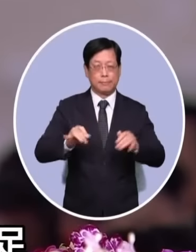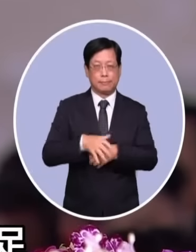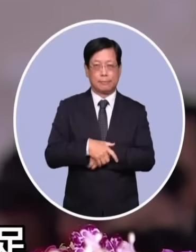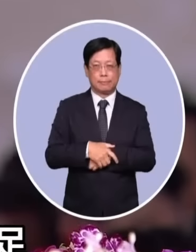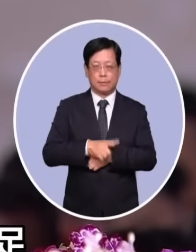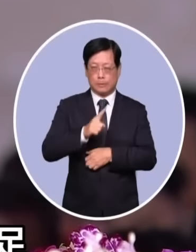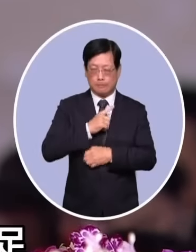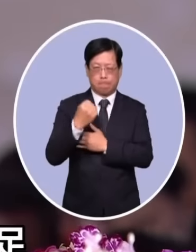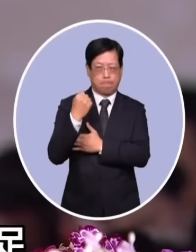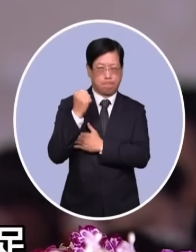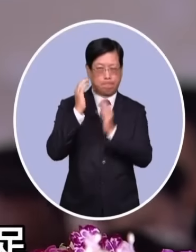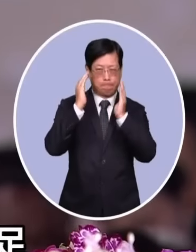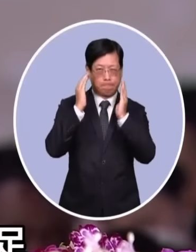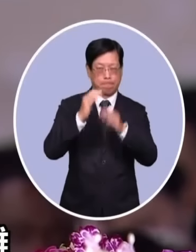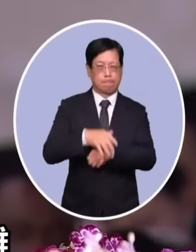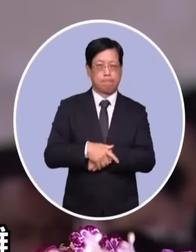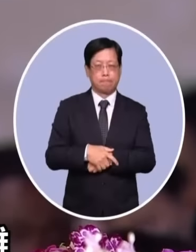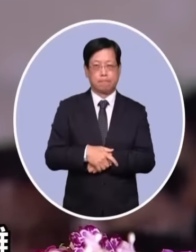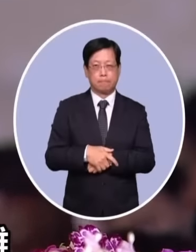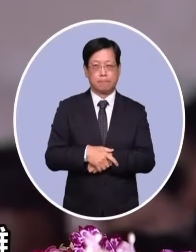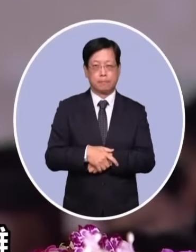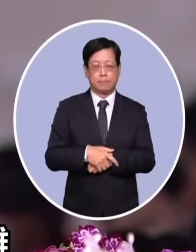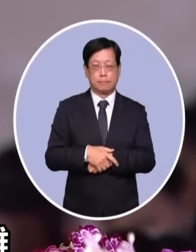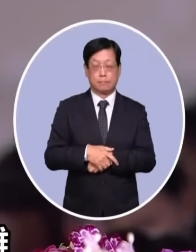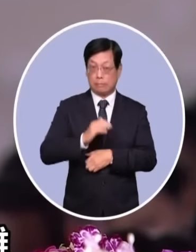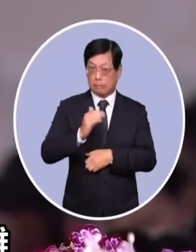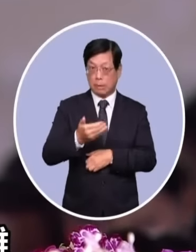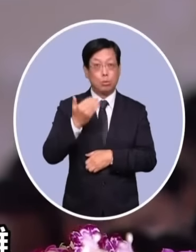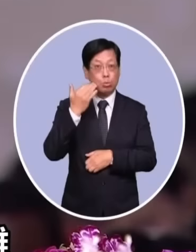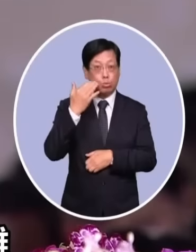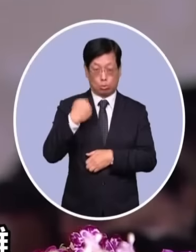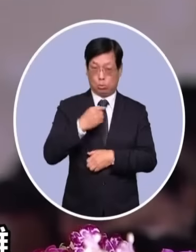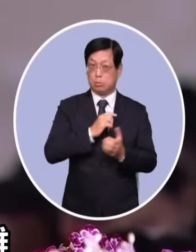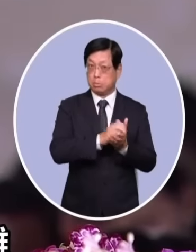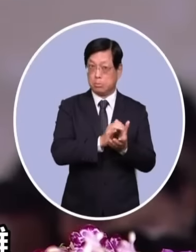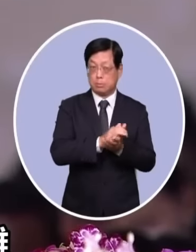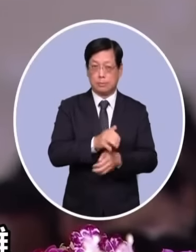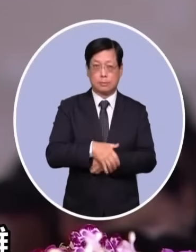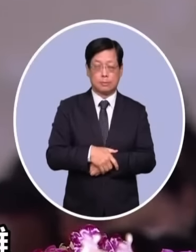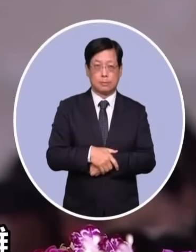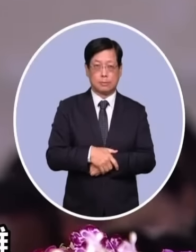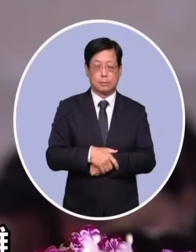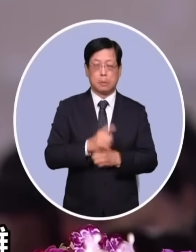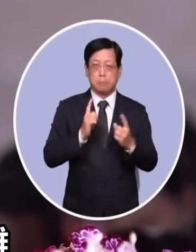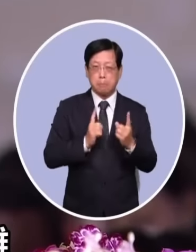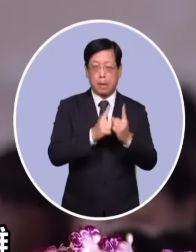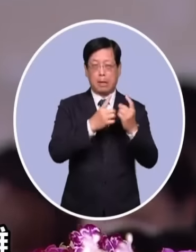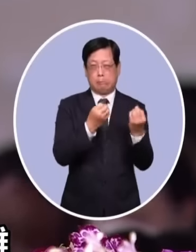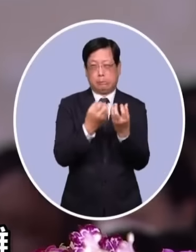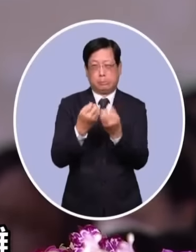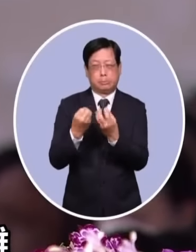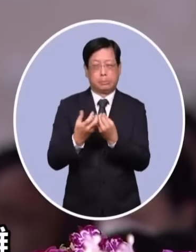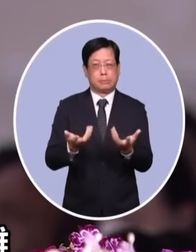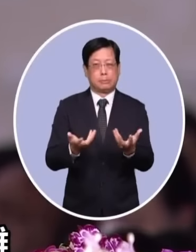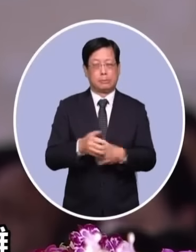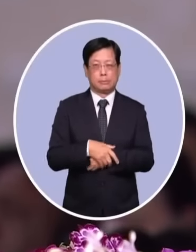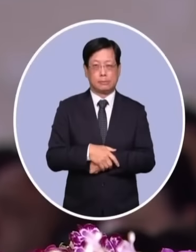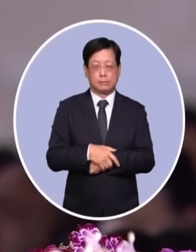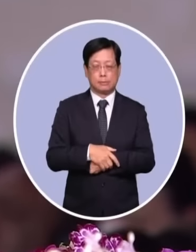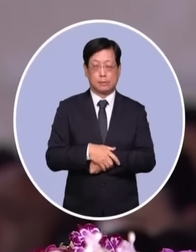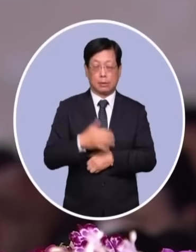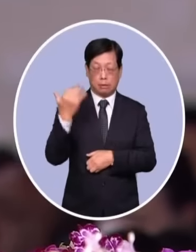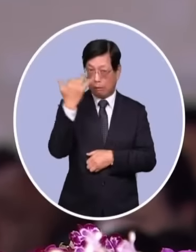胼手知足。但当我们的朋友遭遇天灾危难，